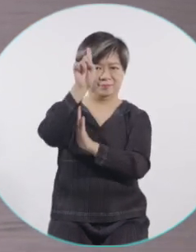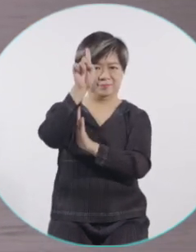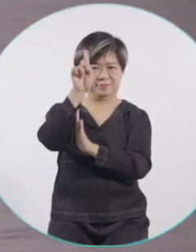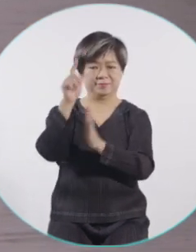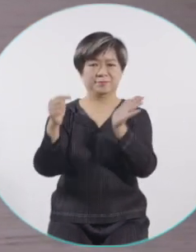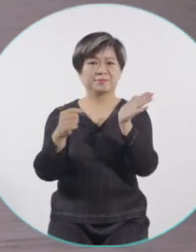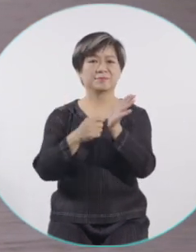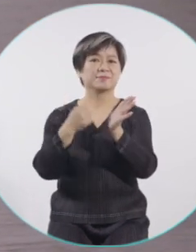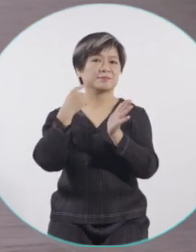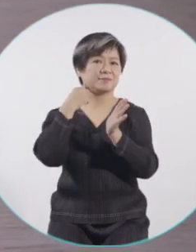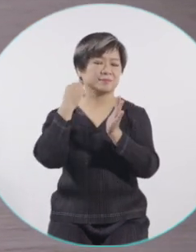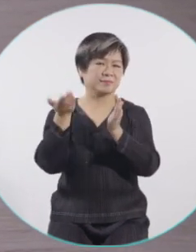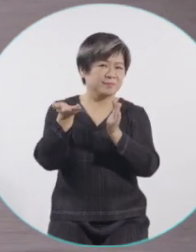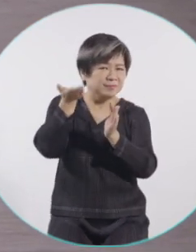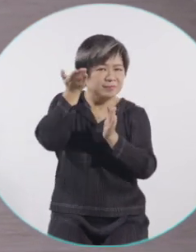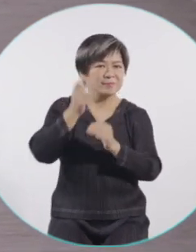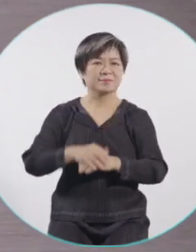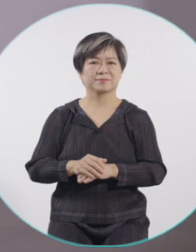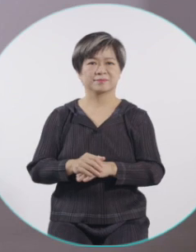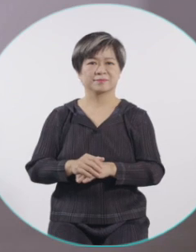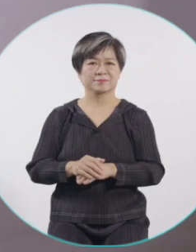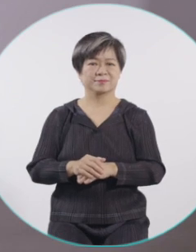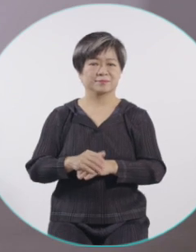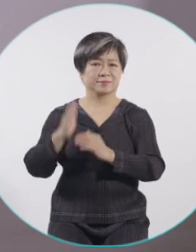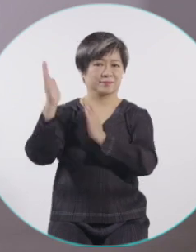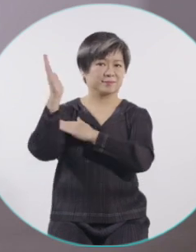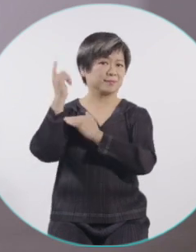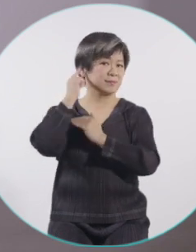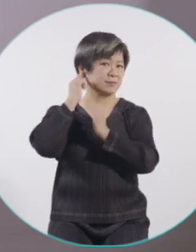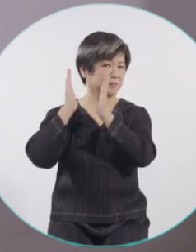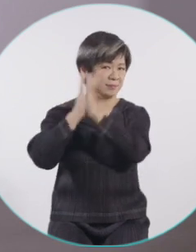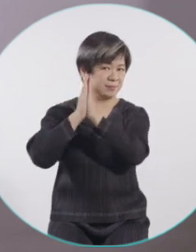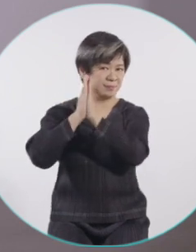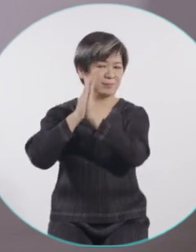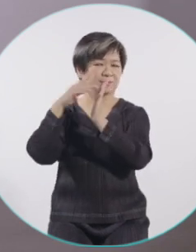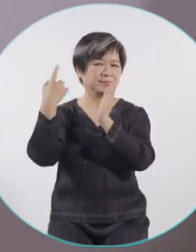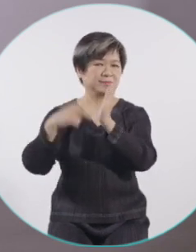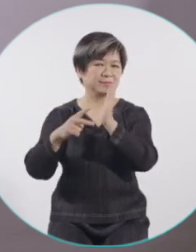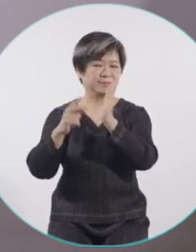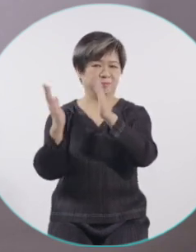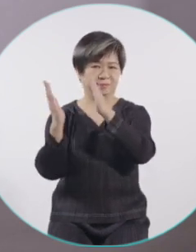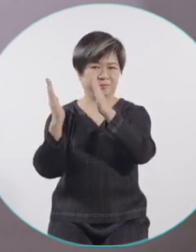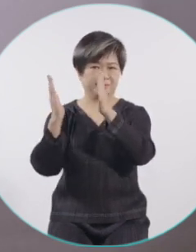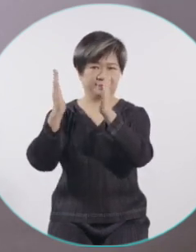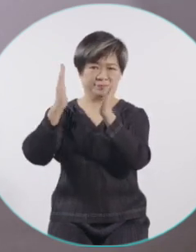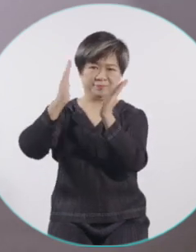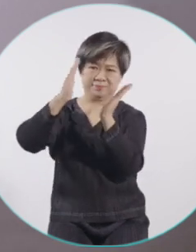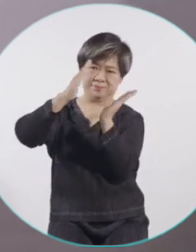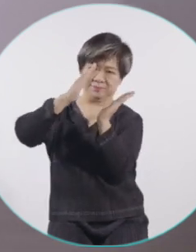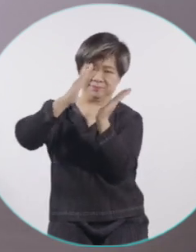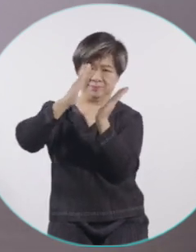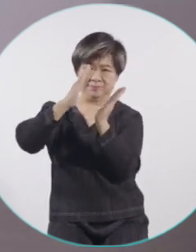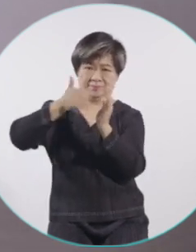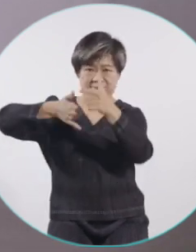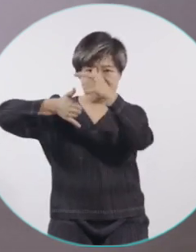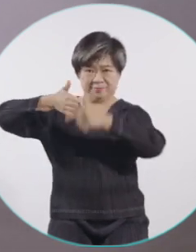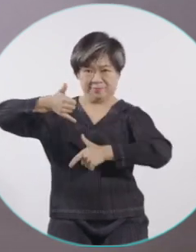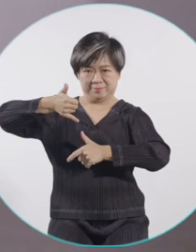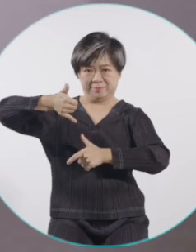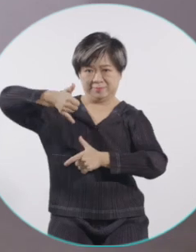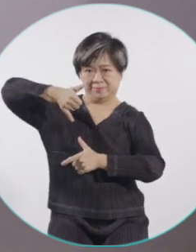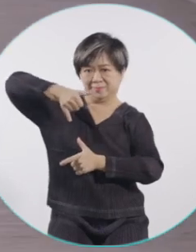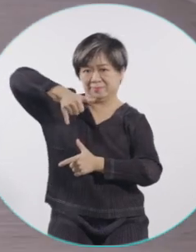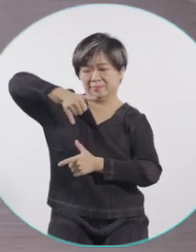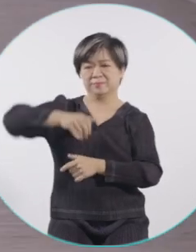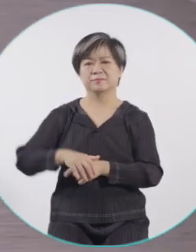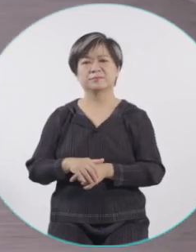的头顶上，然后帮我把你的手臂贴在耳朵旁边，然后再向左边做侧弯。好，这个时候呢，你